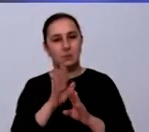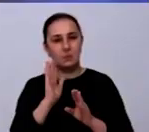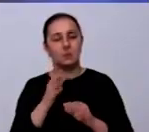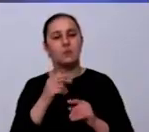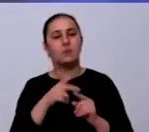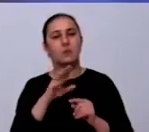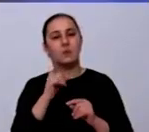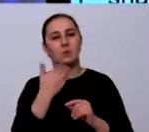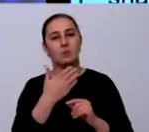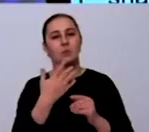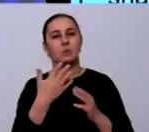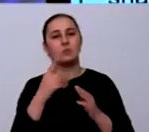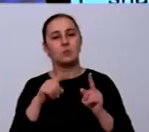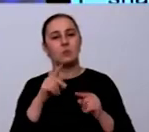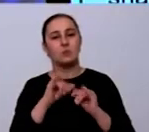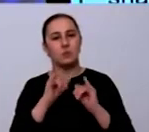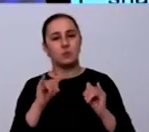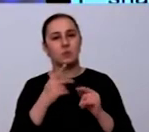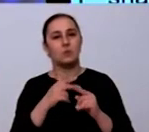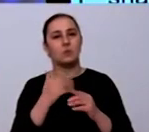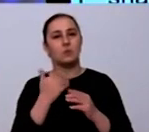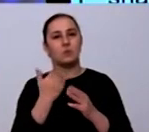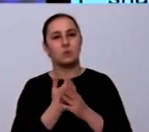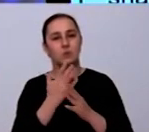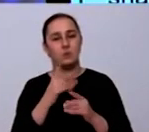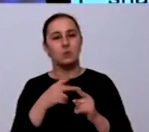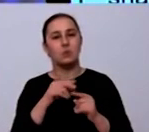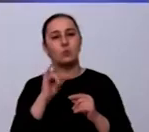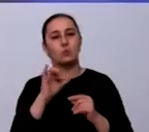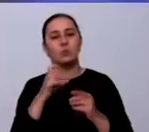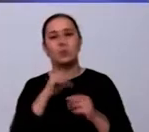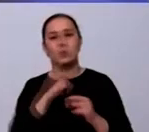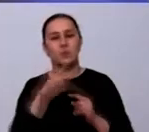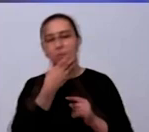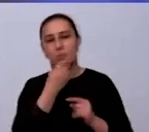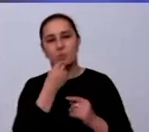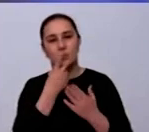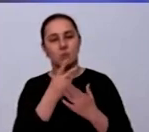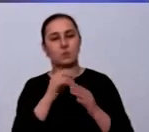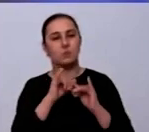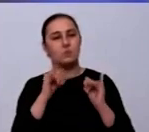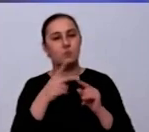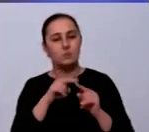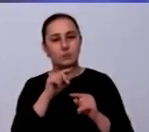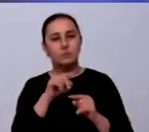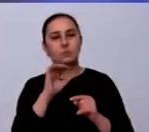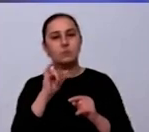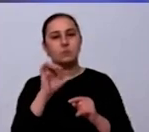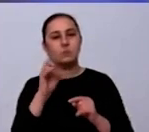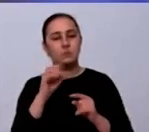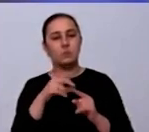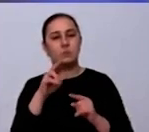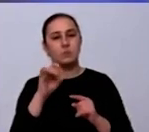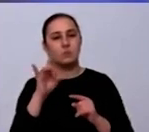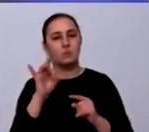bajaradi va yoki biron bir soha yaratishda yordam beradi. Uskunalarning ichida eng chiroyli soha yaratishga ega bo'ladigan uskuna bu